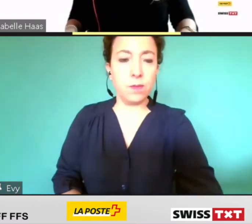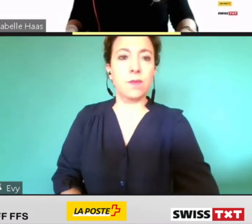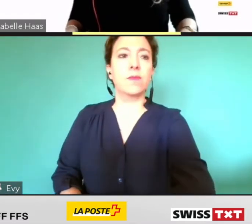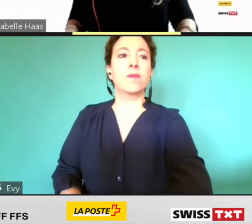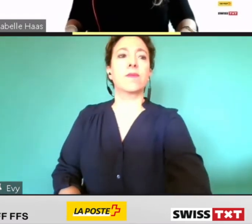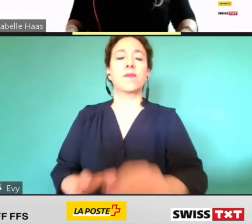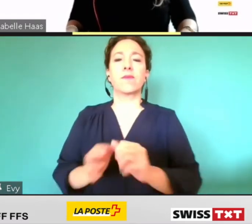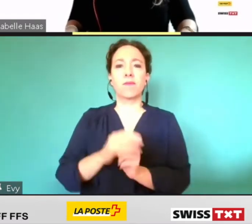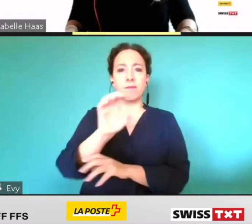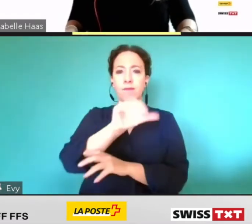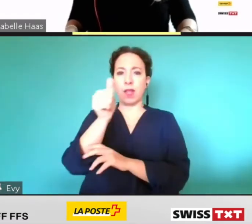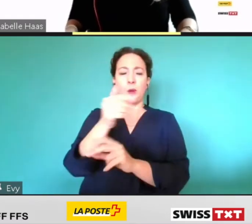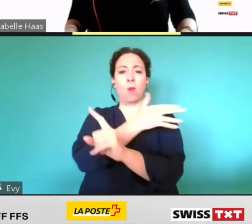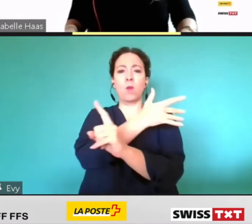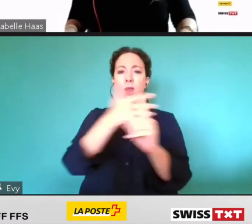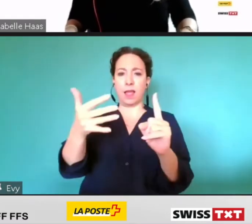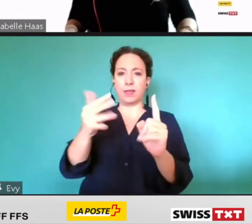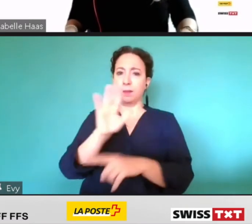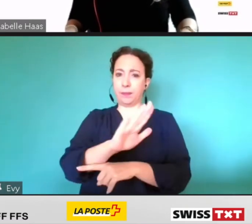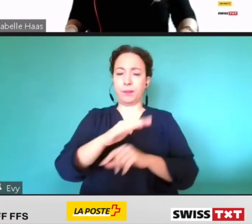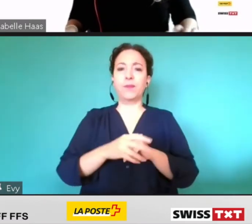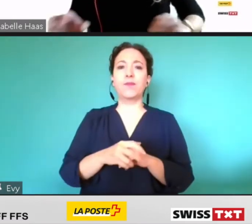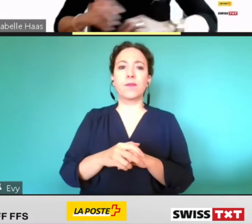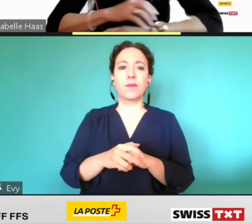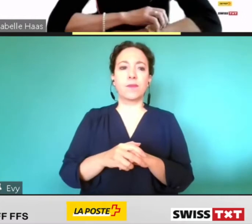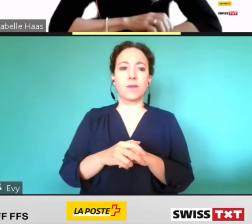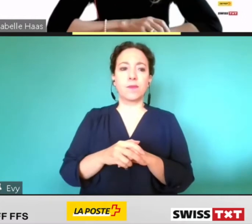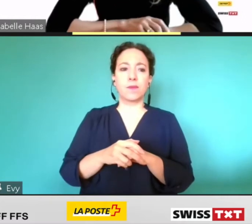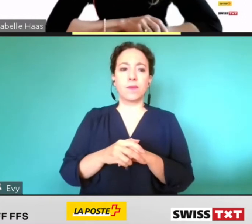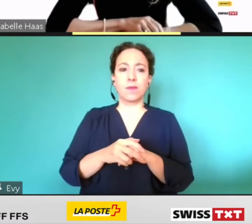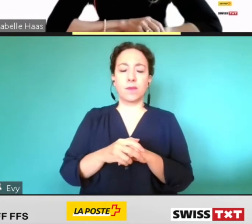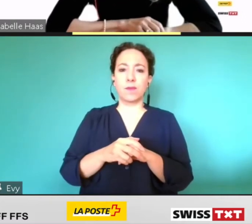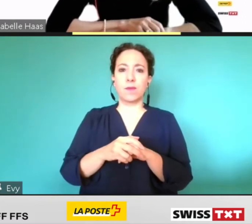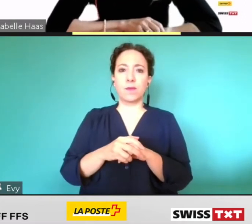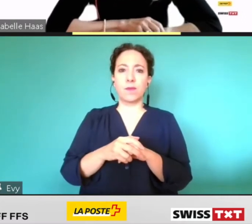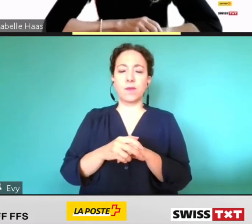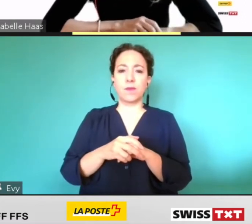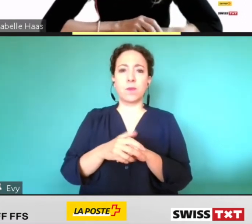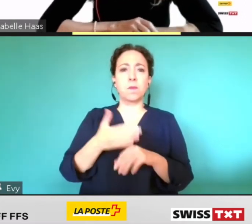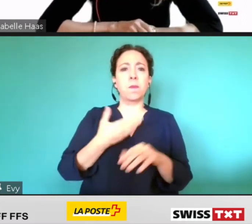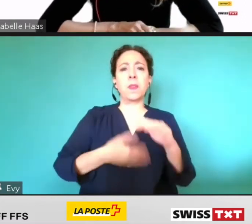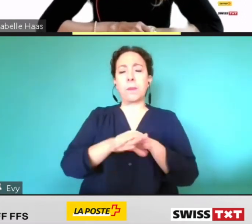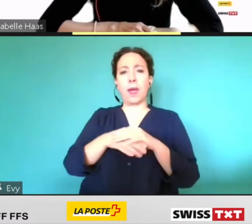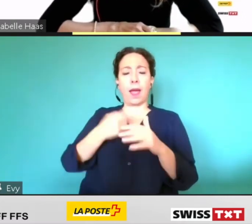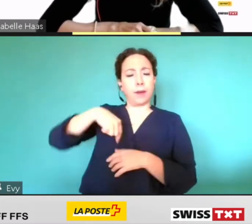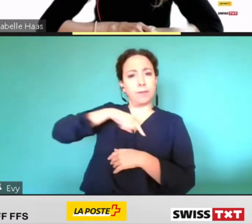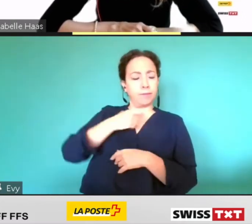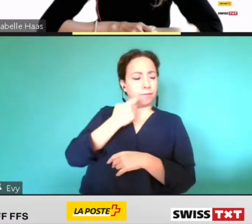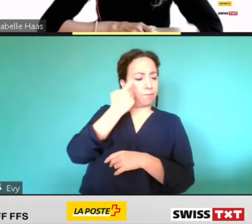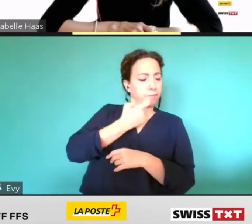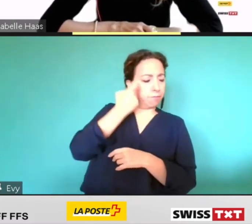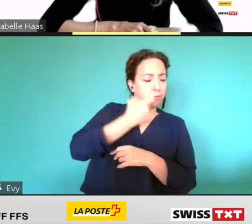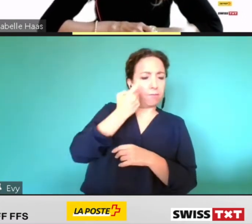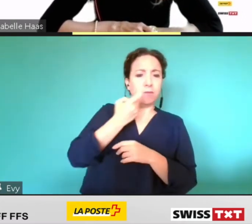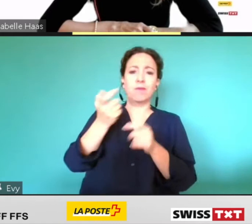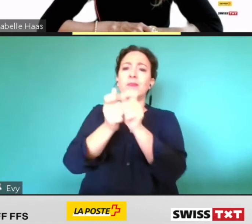Le contexte. La question que nous nous sommes posée est comment les entreprises liées à